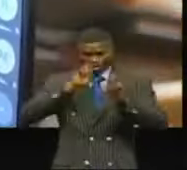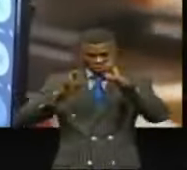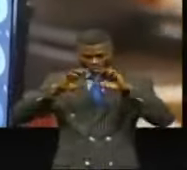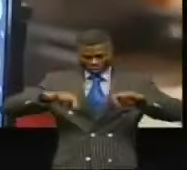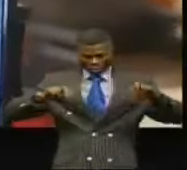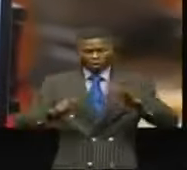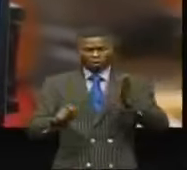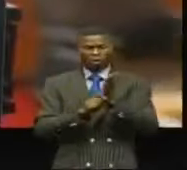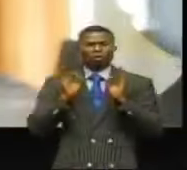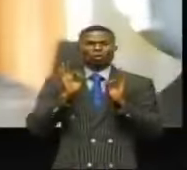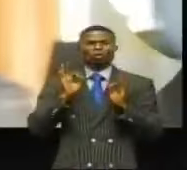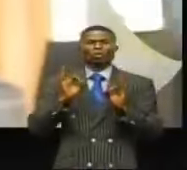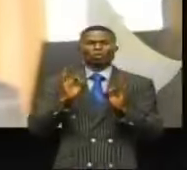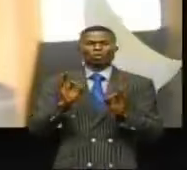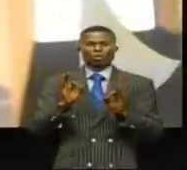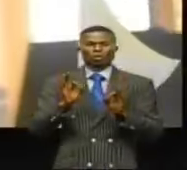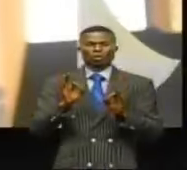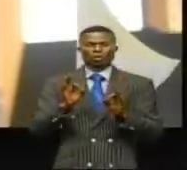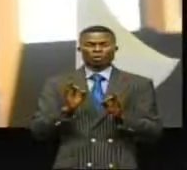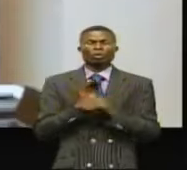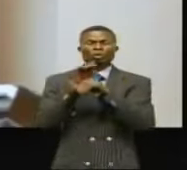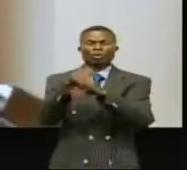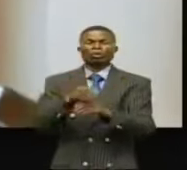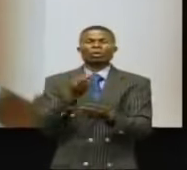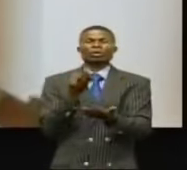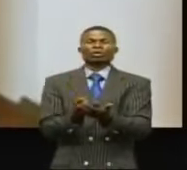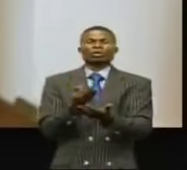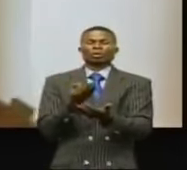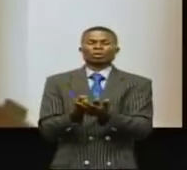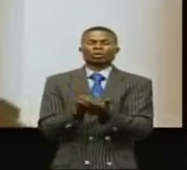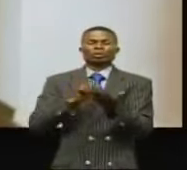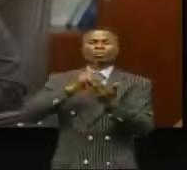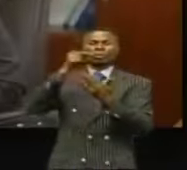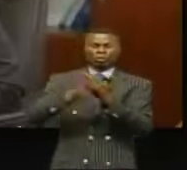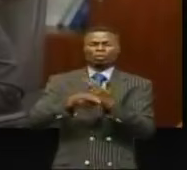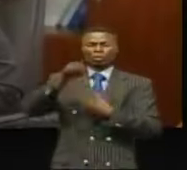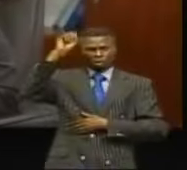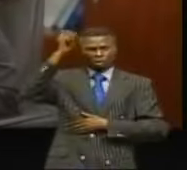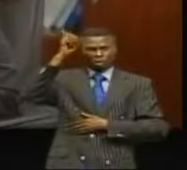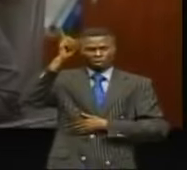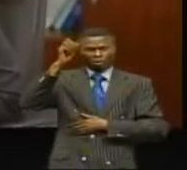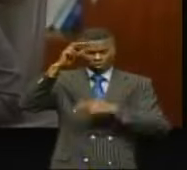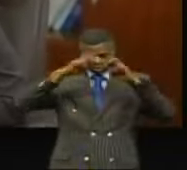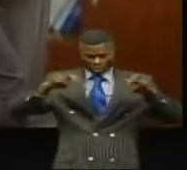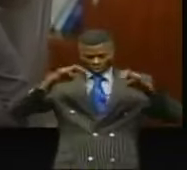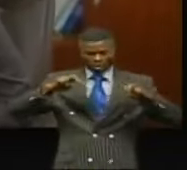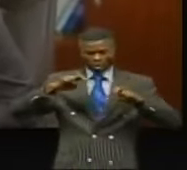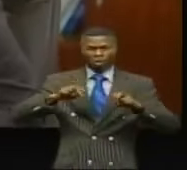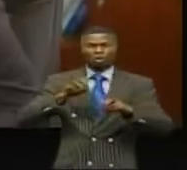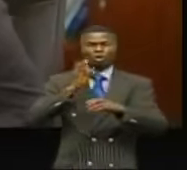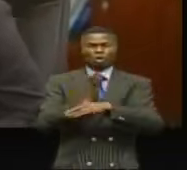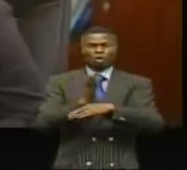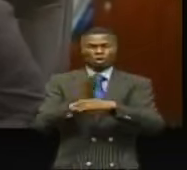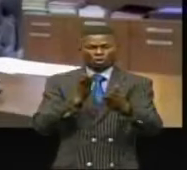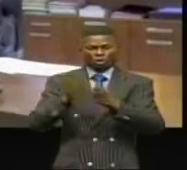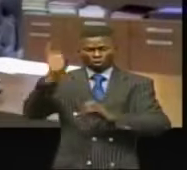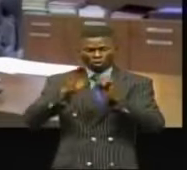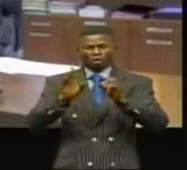innovation technologique, contribuer au financement des programmes prioritaires de recherche définis par les conseils scientifiques